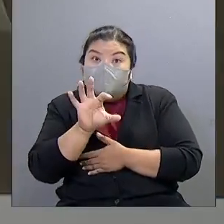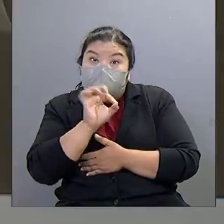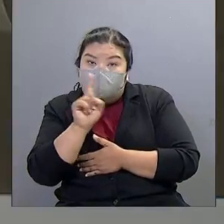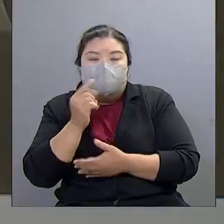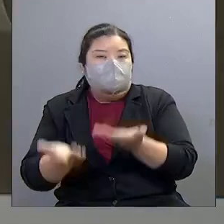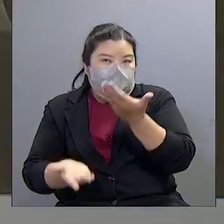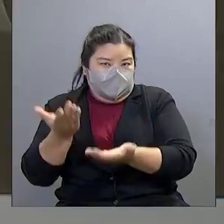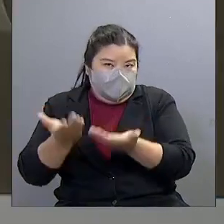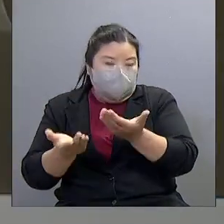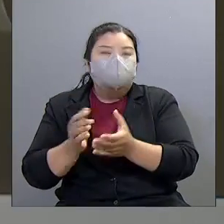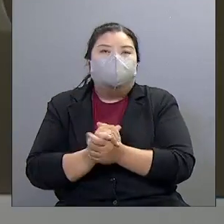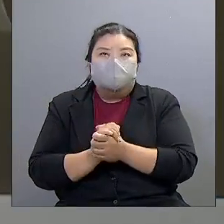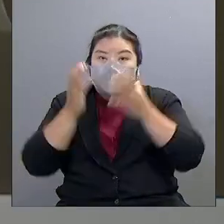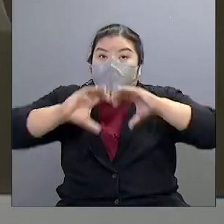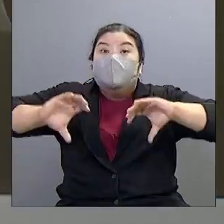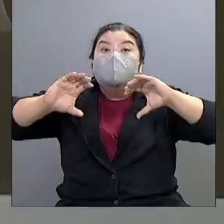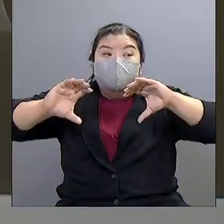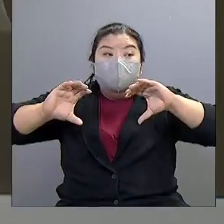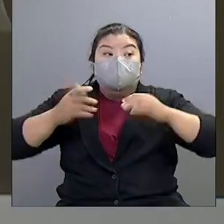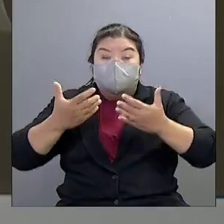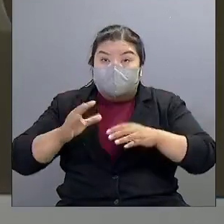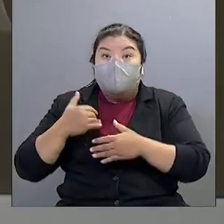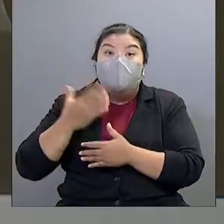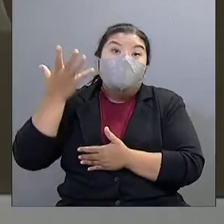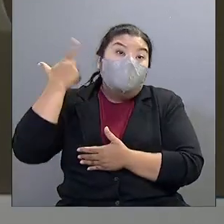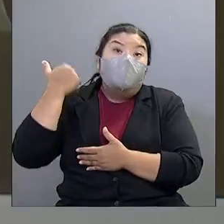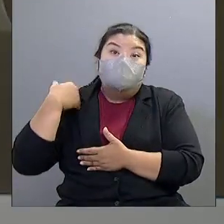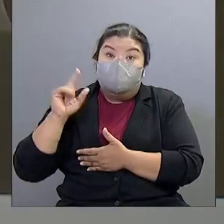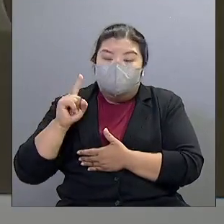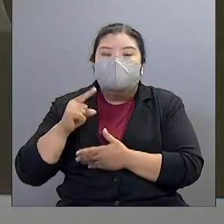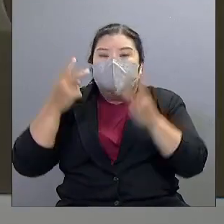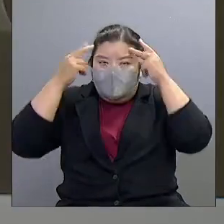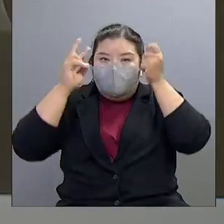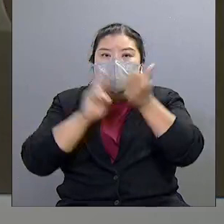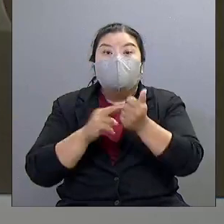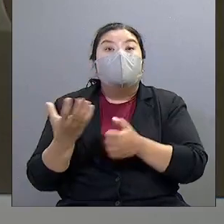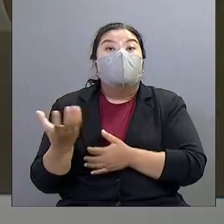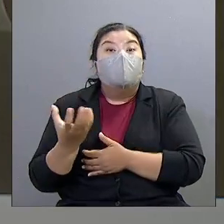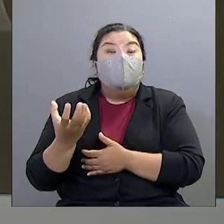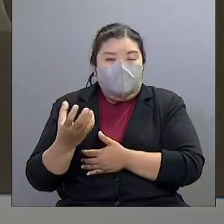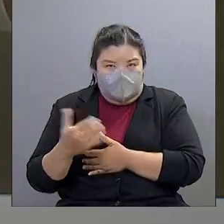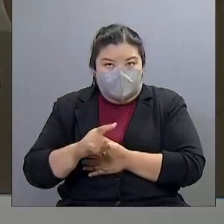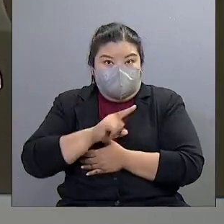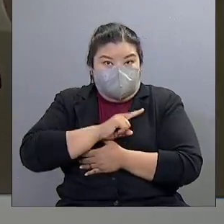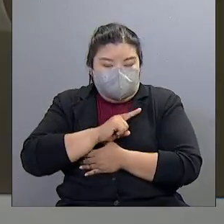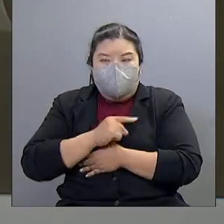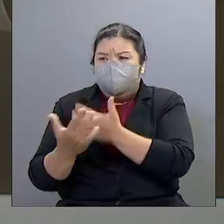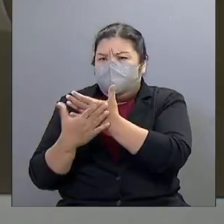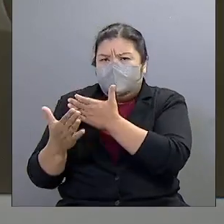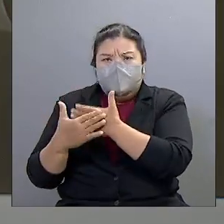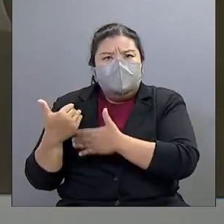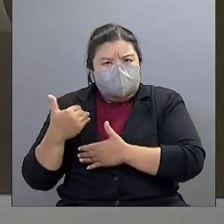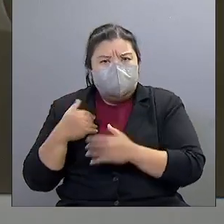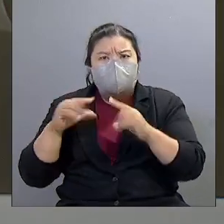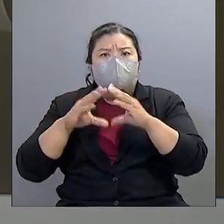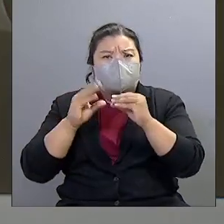ากปมพรรคร่วมรัฐบาลแล้วเมื่อวานนี้มีรายงานค่ะว่าป.ประวิตรรักษาการนายกรัฐมนตรีกำชับหลายเรื่องในที่ประ